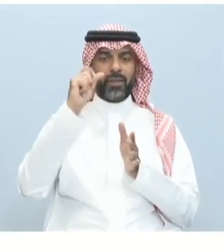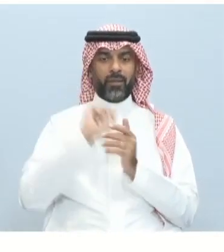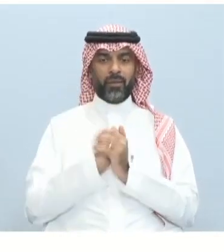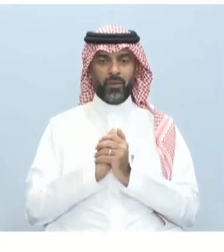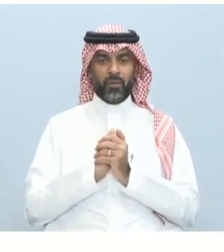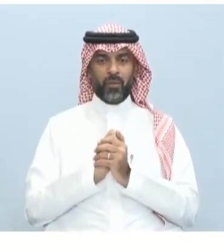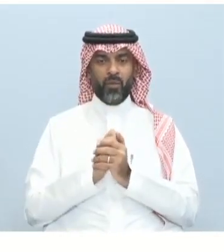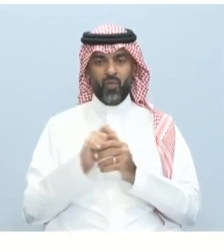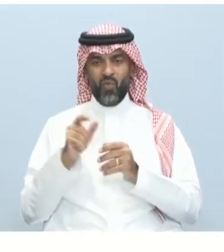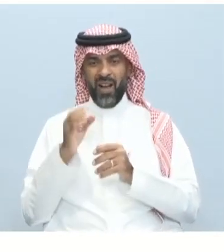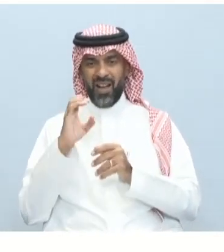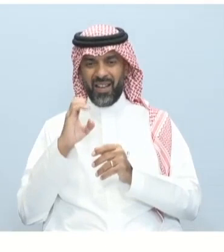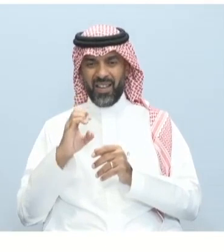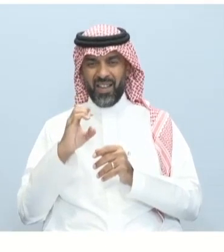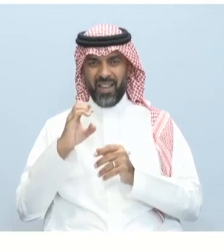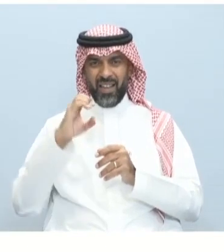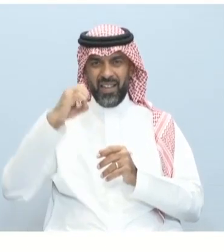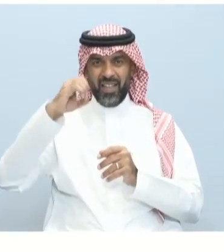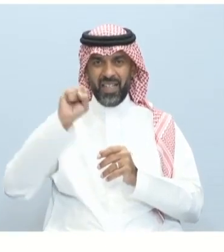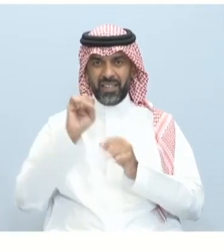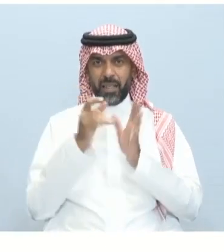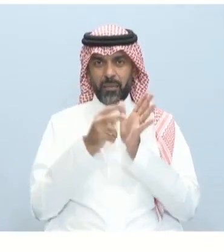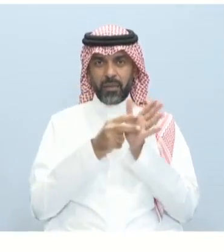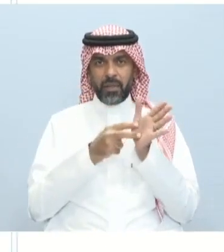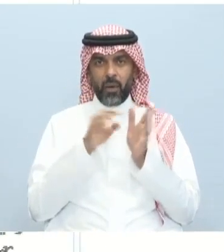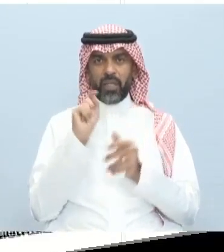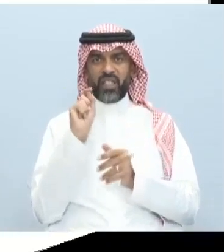وكستوم نمبر قيمة 0.